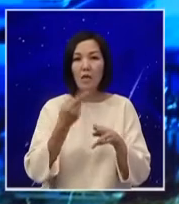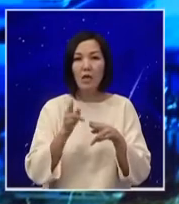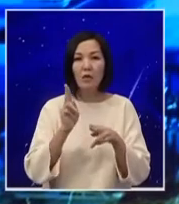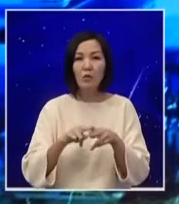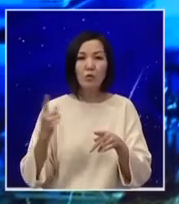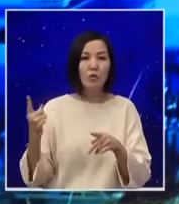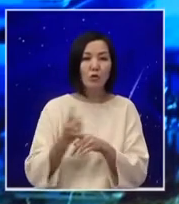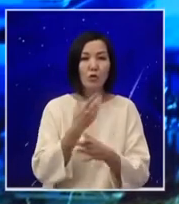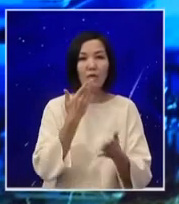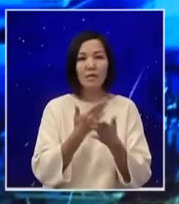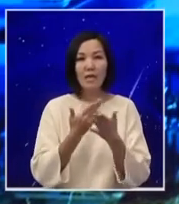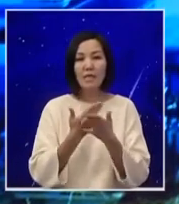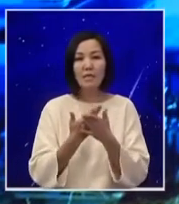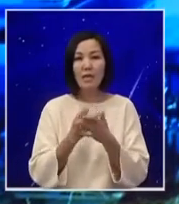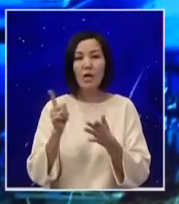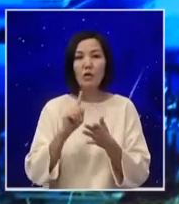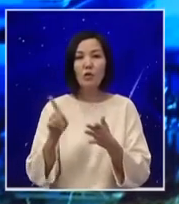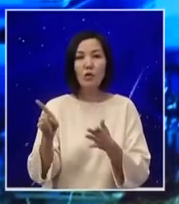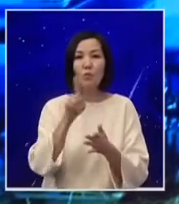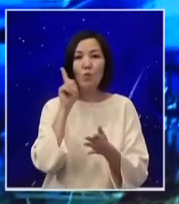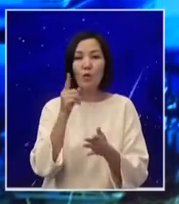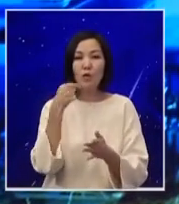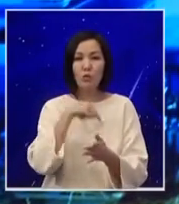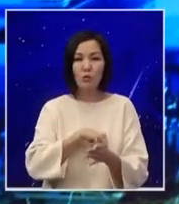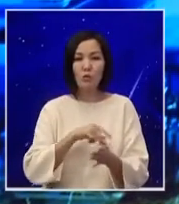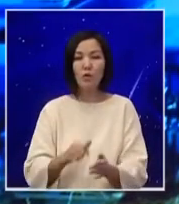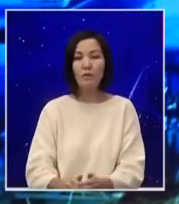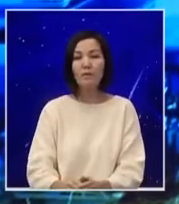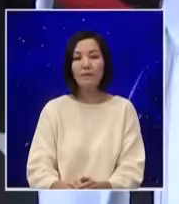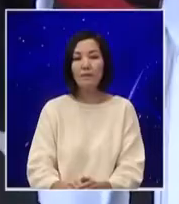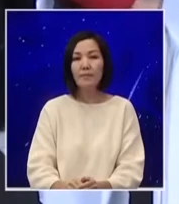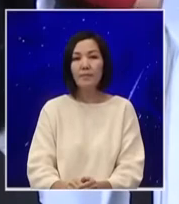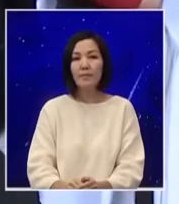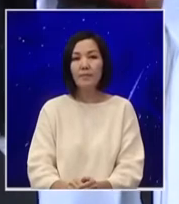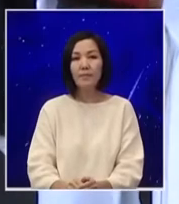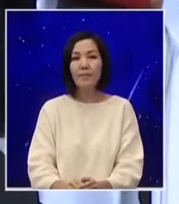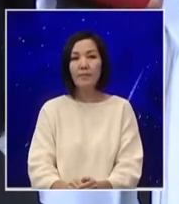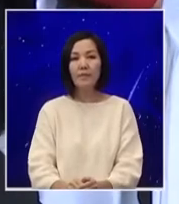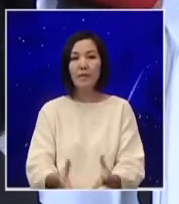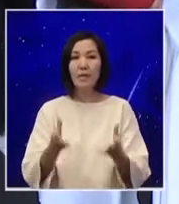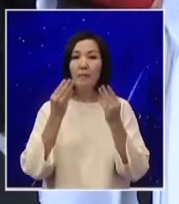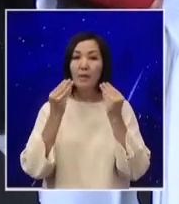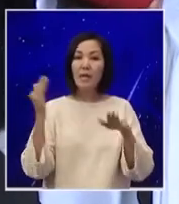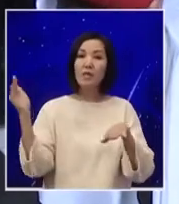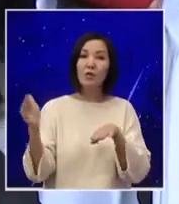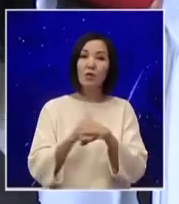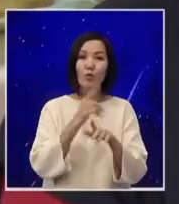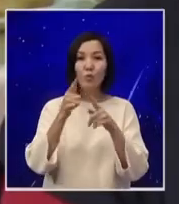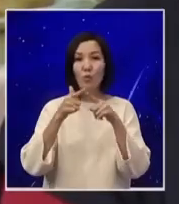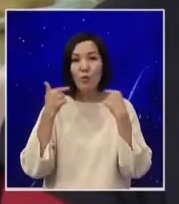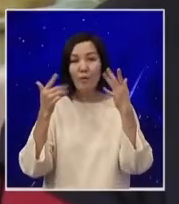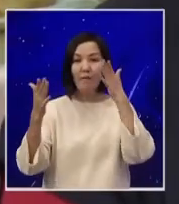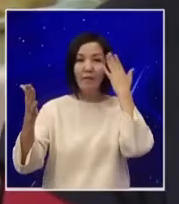которые еще раз доказали что они молоды душой прекрасные добрые улыбающиеся лица